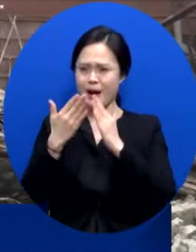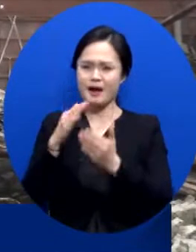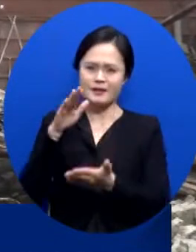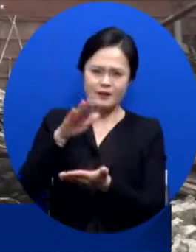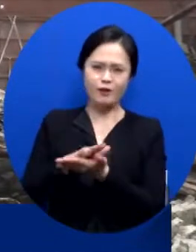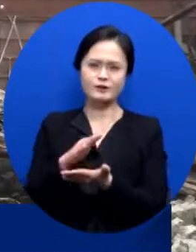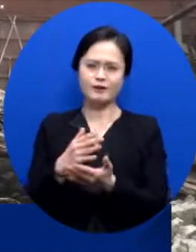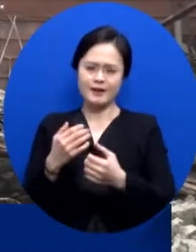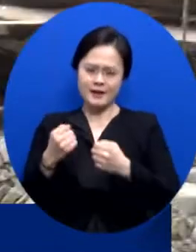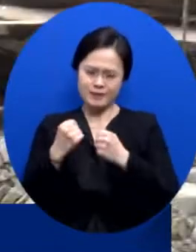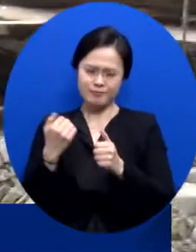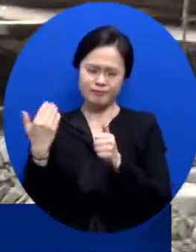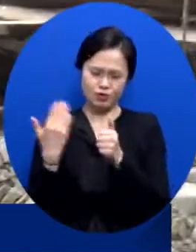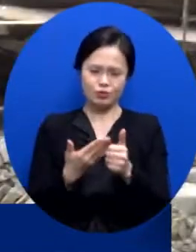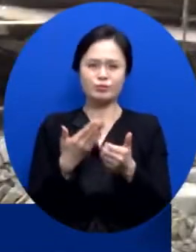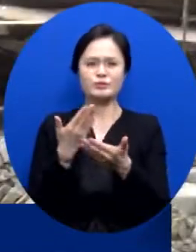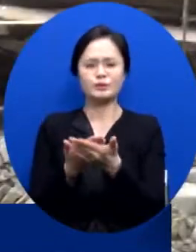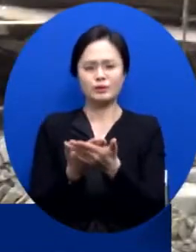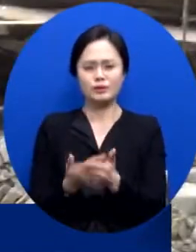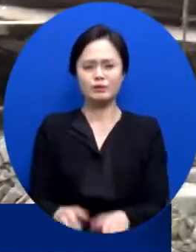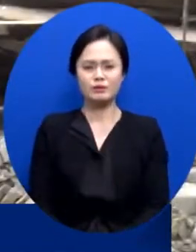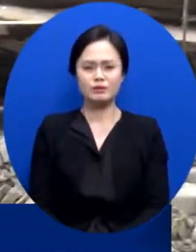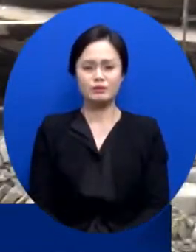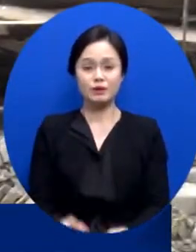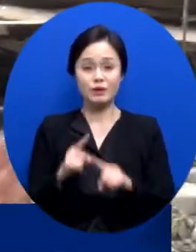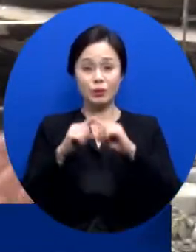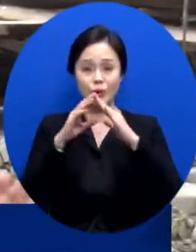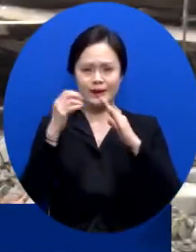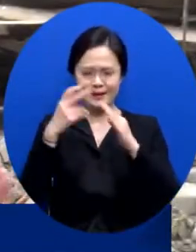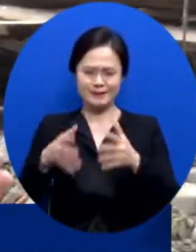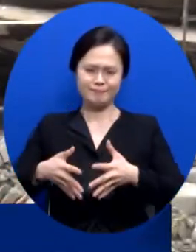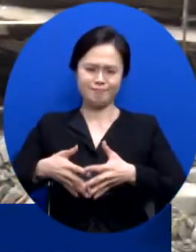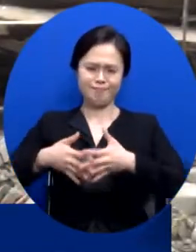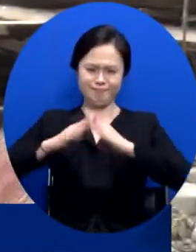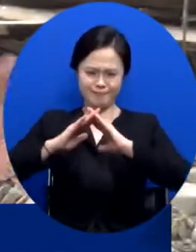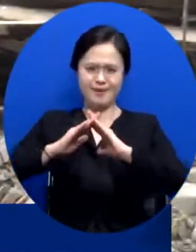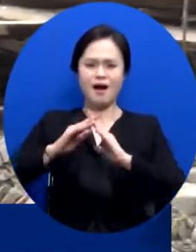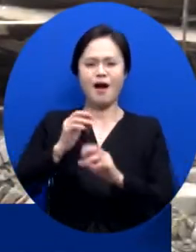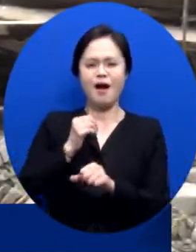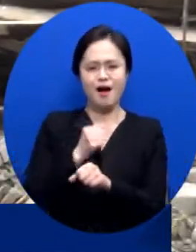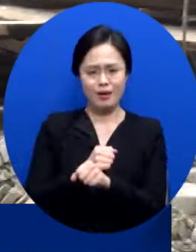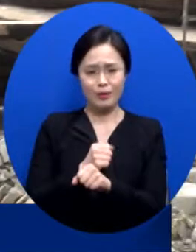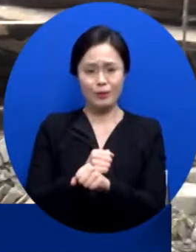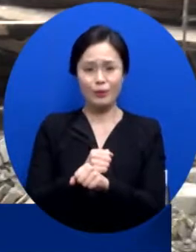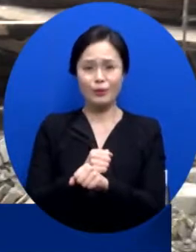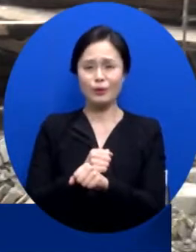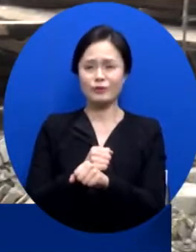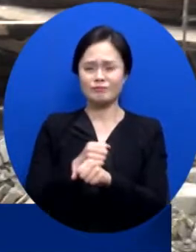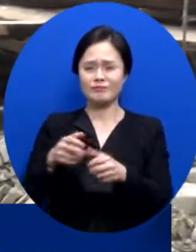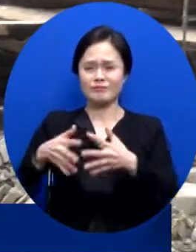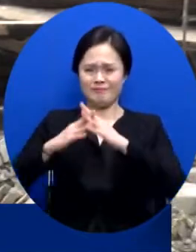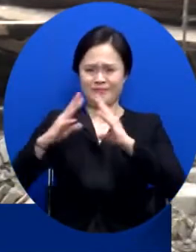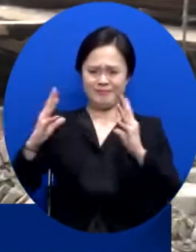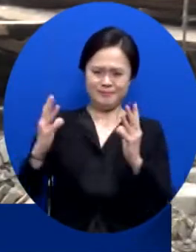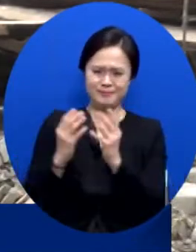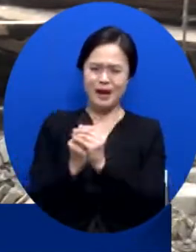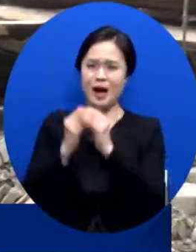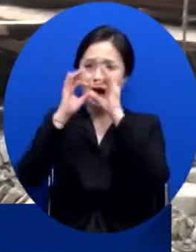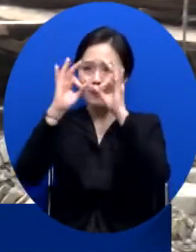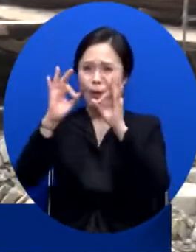루비 더 669 또 이디어 플리커 스트라 컵을 취할 지 담 수온 위선 c 어머 치얼스 턱